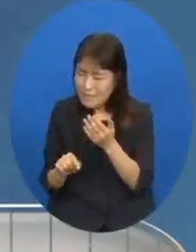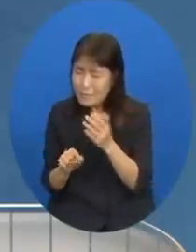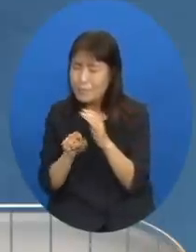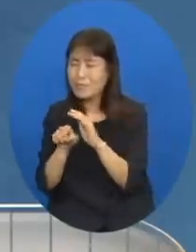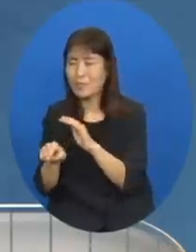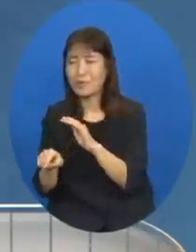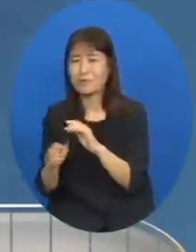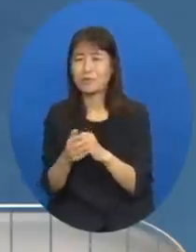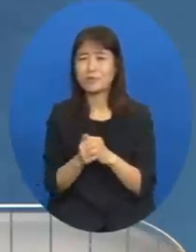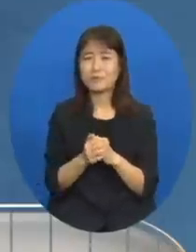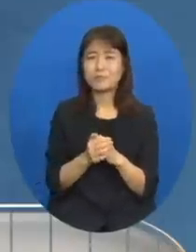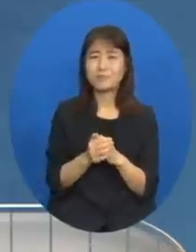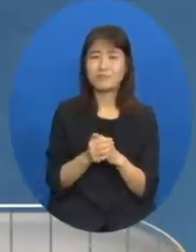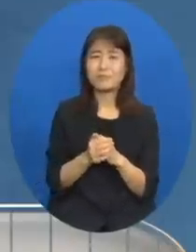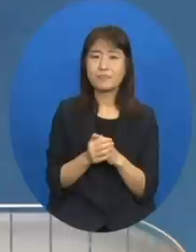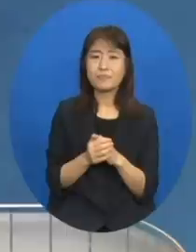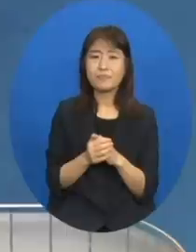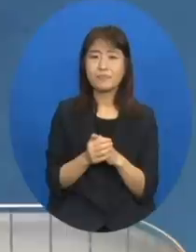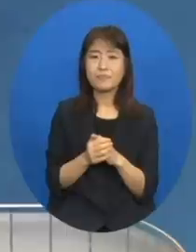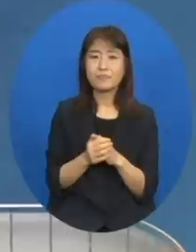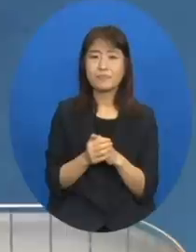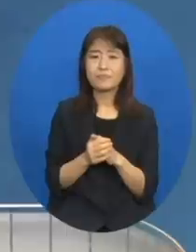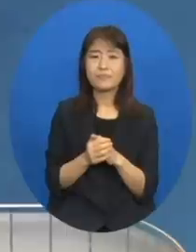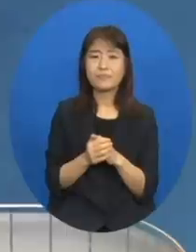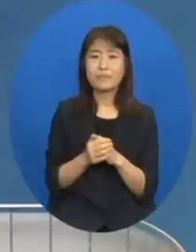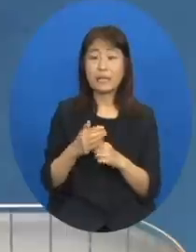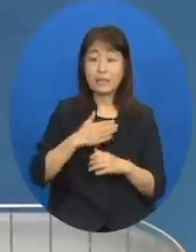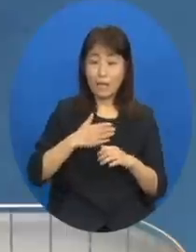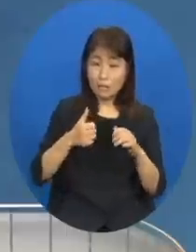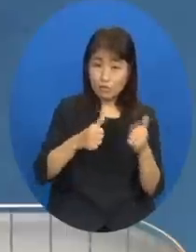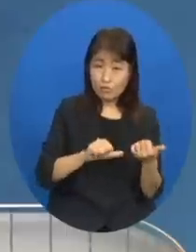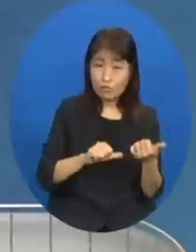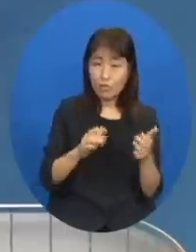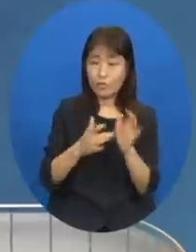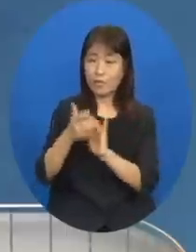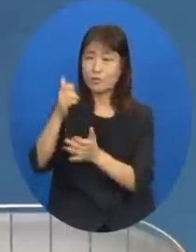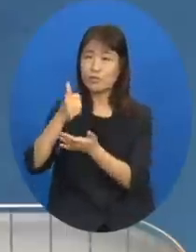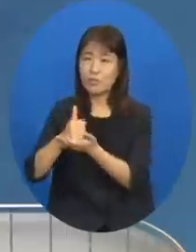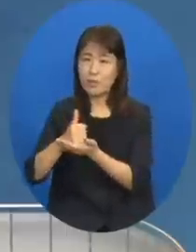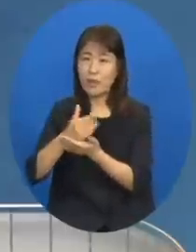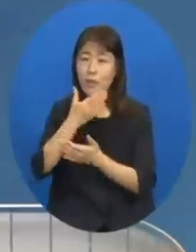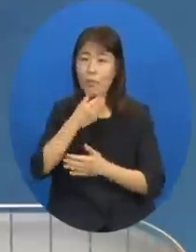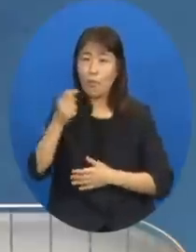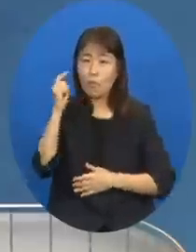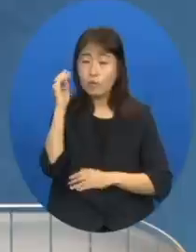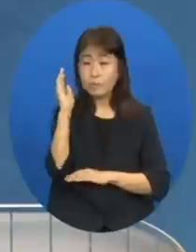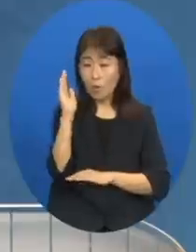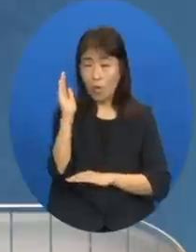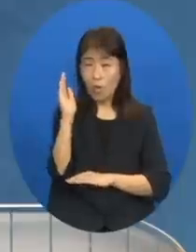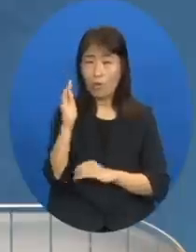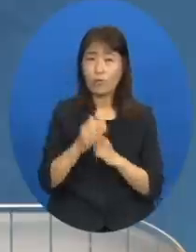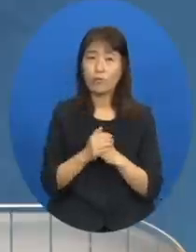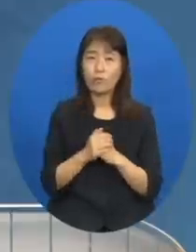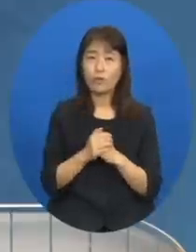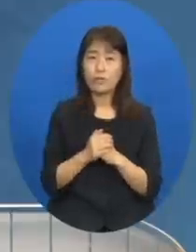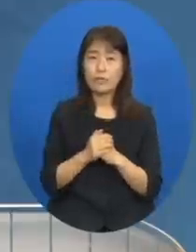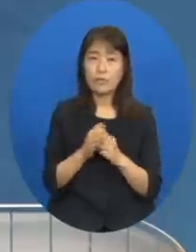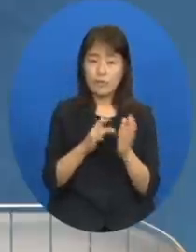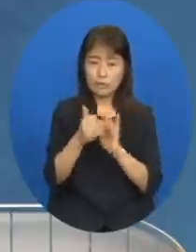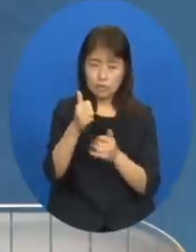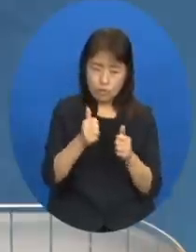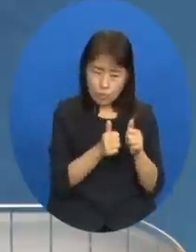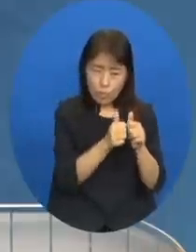여러분도 다 아시겠습니다만 나는 죽고 예수로 사는 복음을 전하고 늘 주님과 동행하는